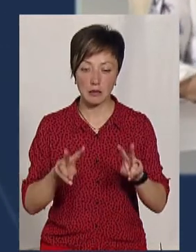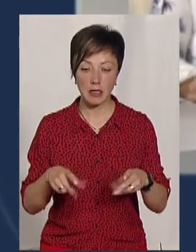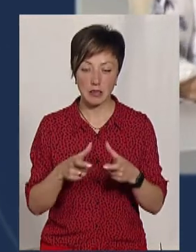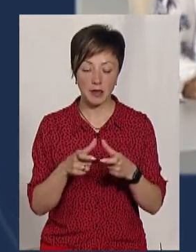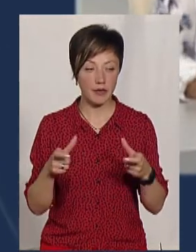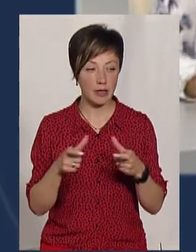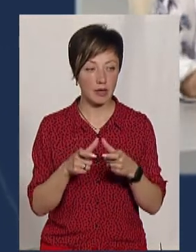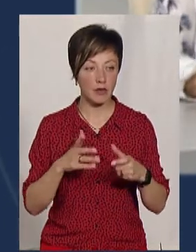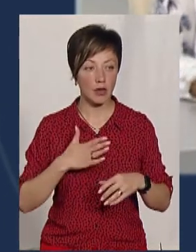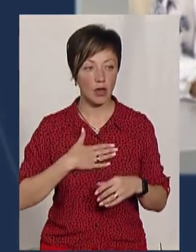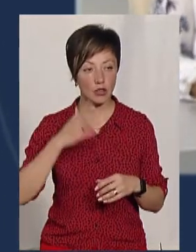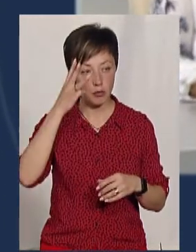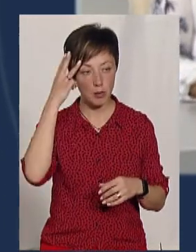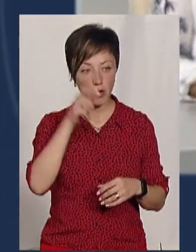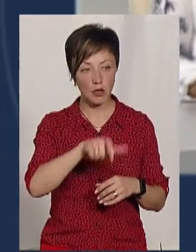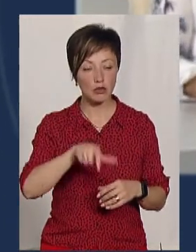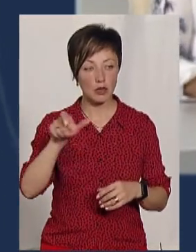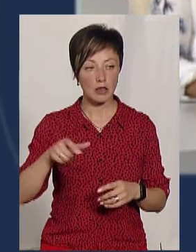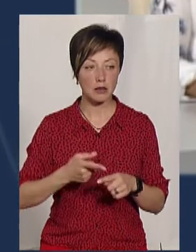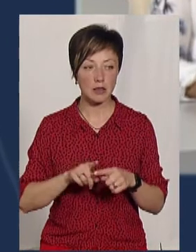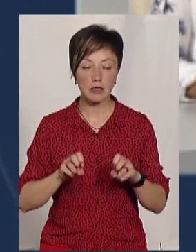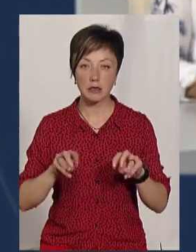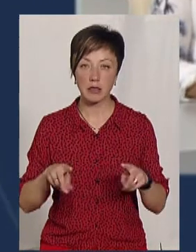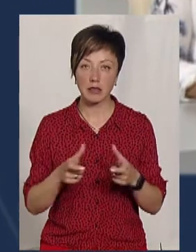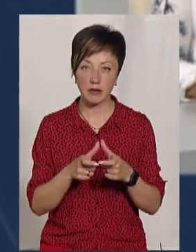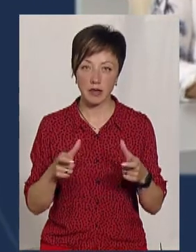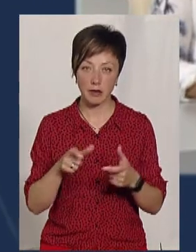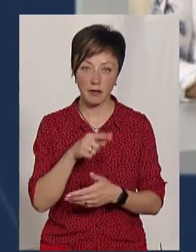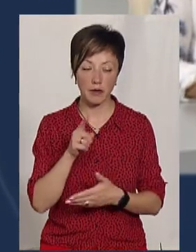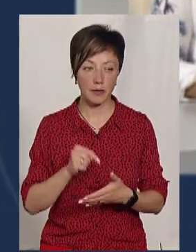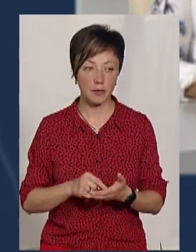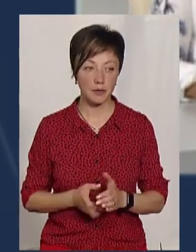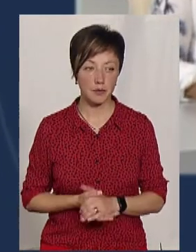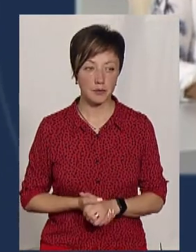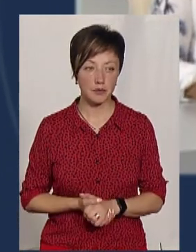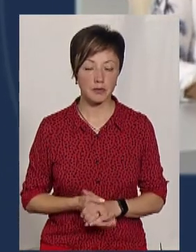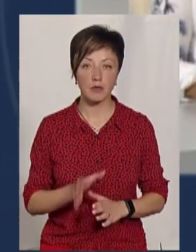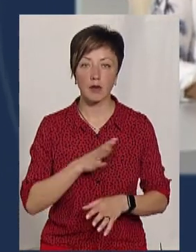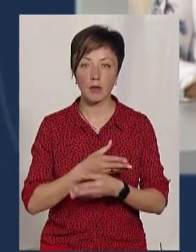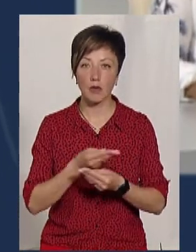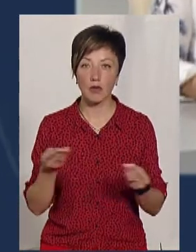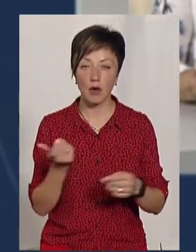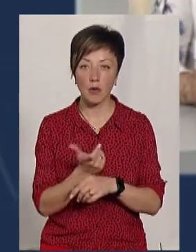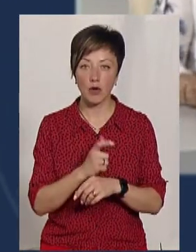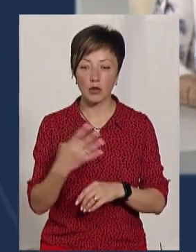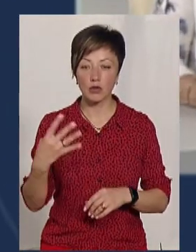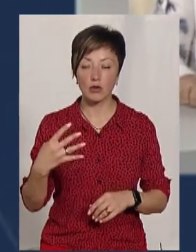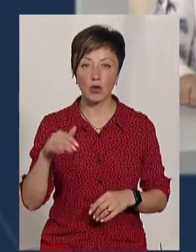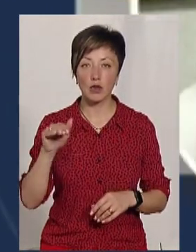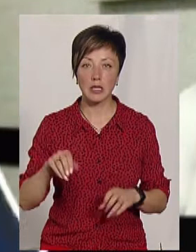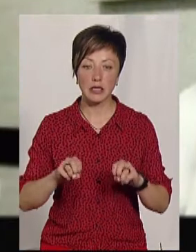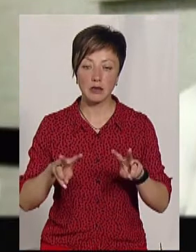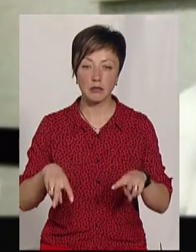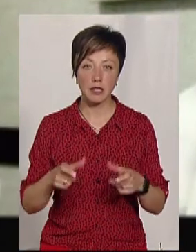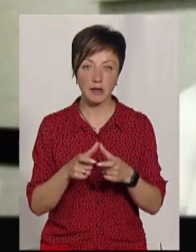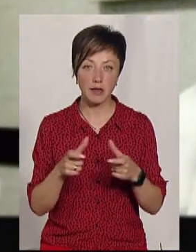видано нашим хмельничанам, оцих спецквитків? Було видано понад 40 тисяч